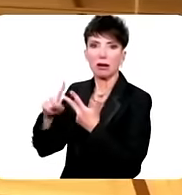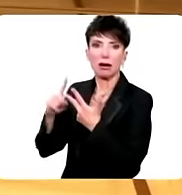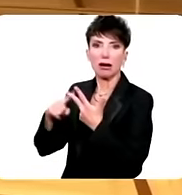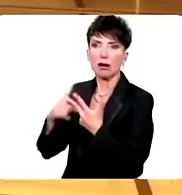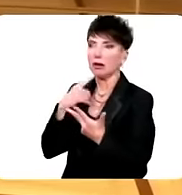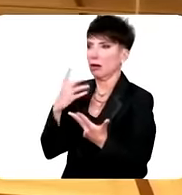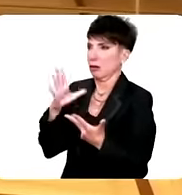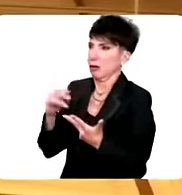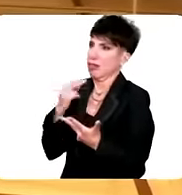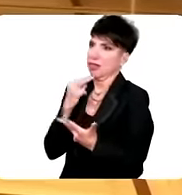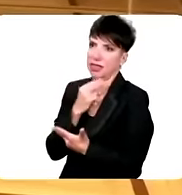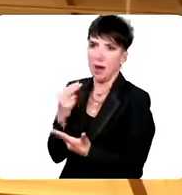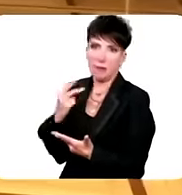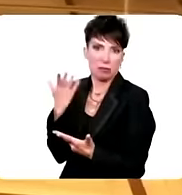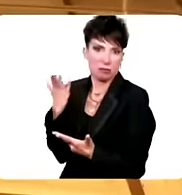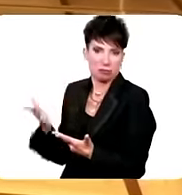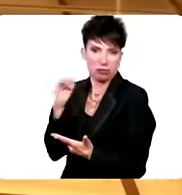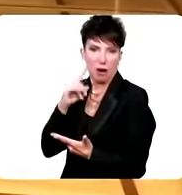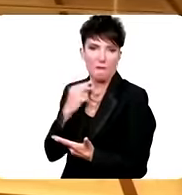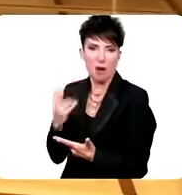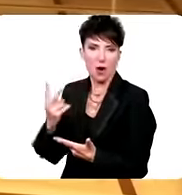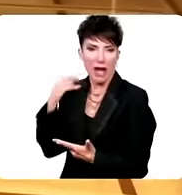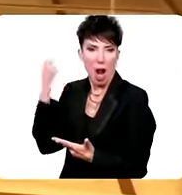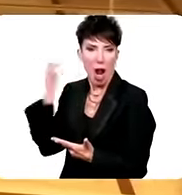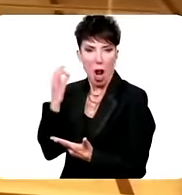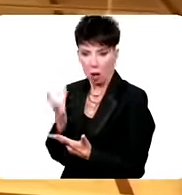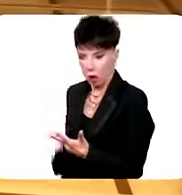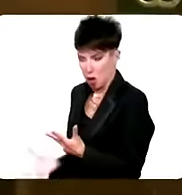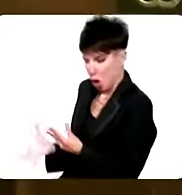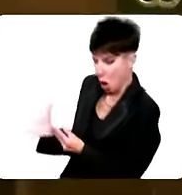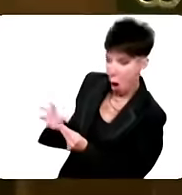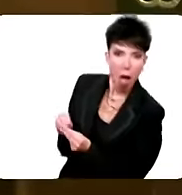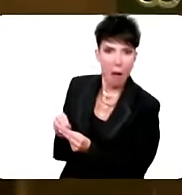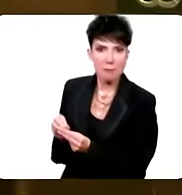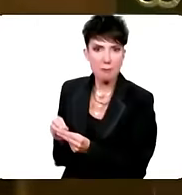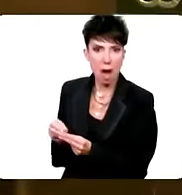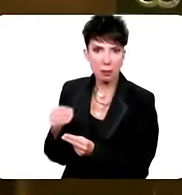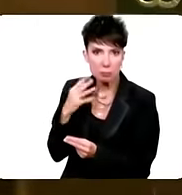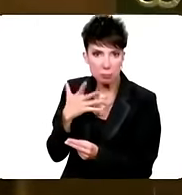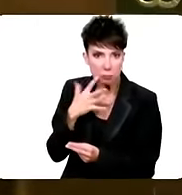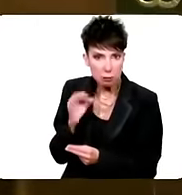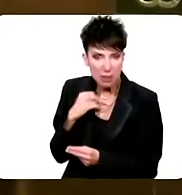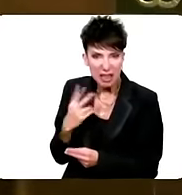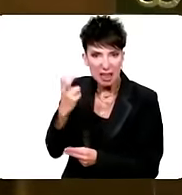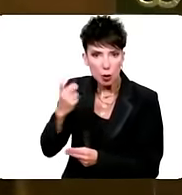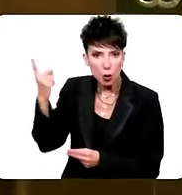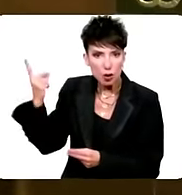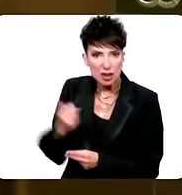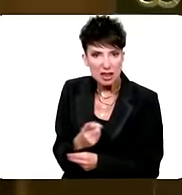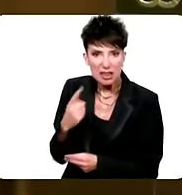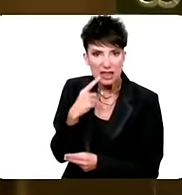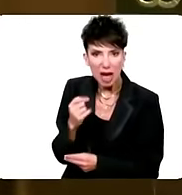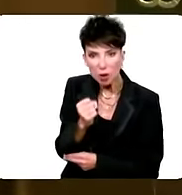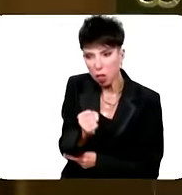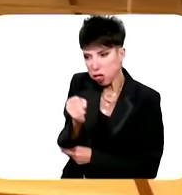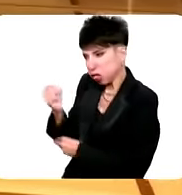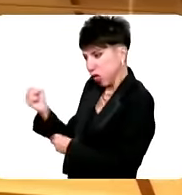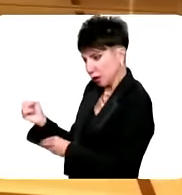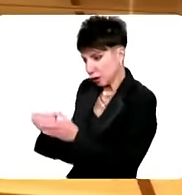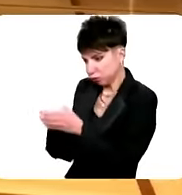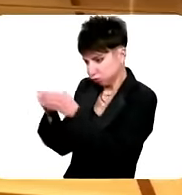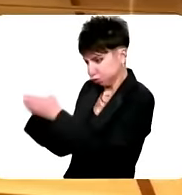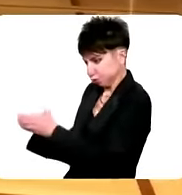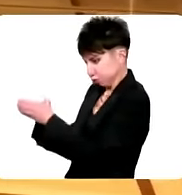του κ. Βελόπουλου. Αν προσθέσω όλα αυτά τα κόμματα, κύριε Πρόεδρε, έχετε ένα περίπου 20% ψηφοφόρων δεξιά της Νέας Δημοκρατίας. Πώς